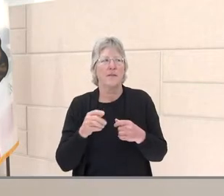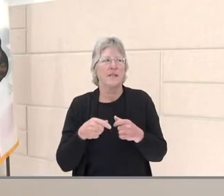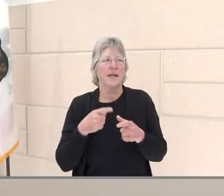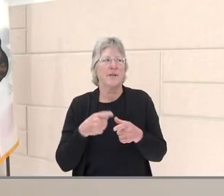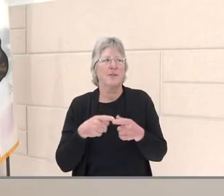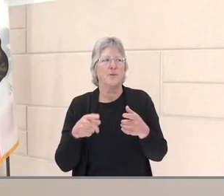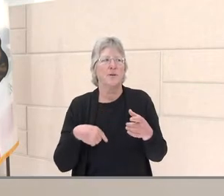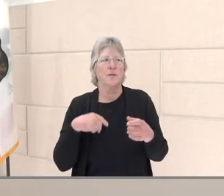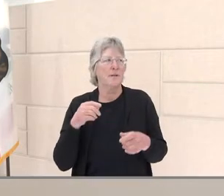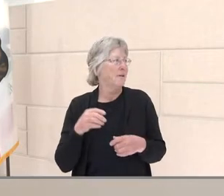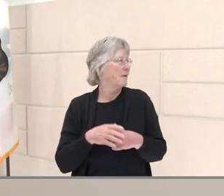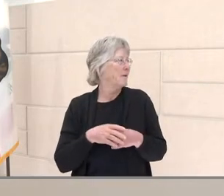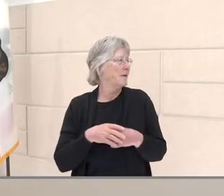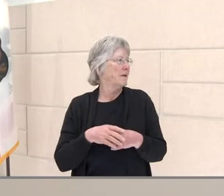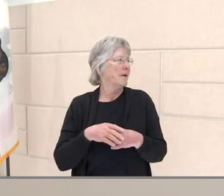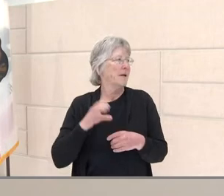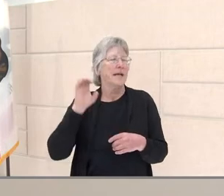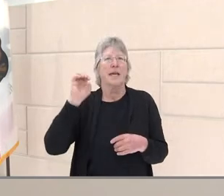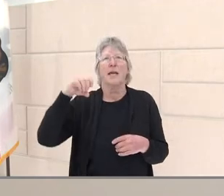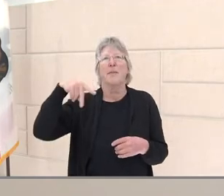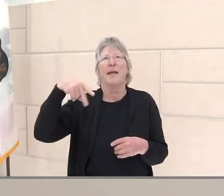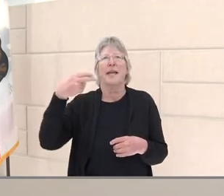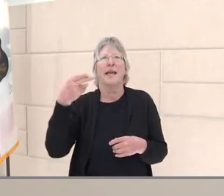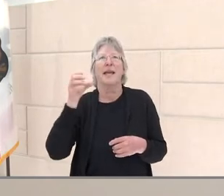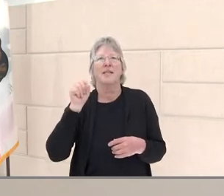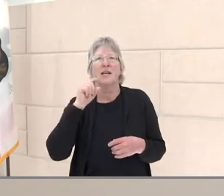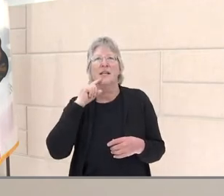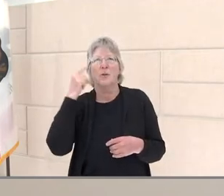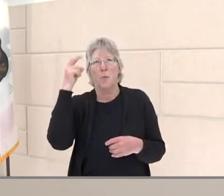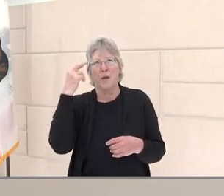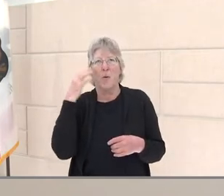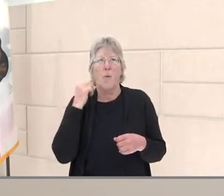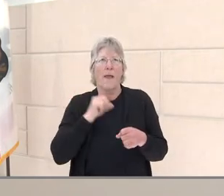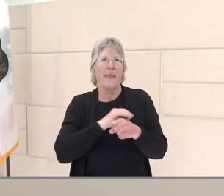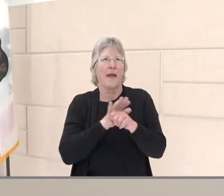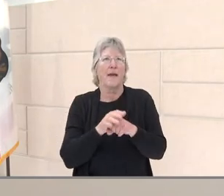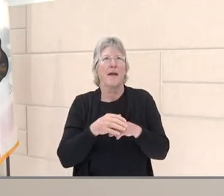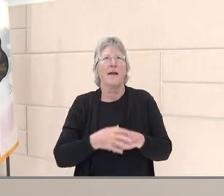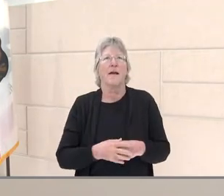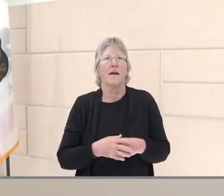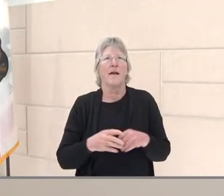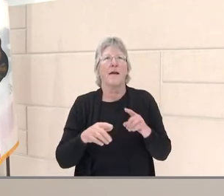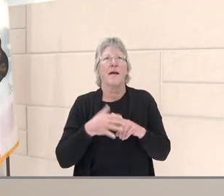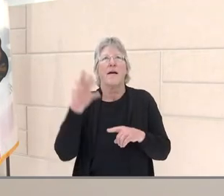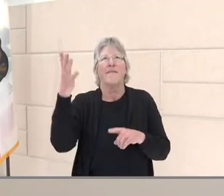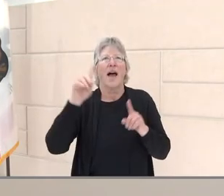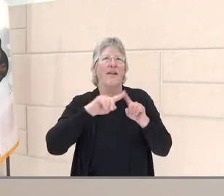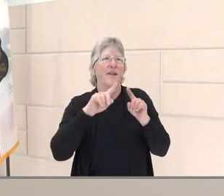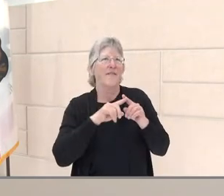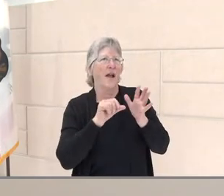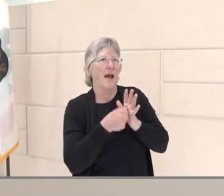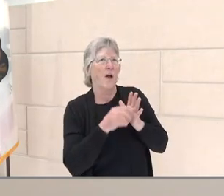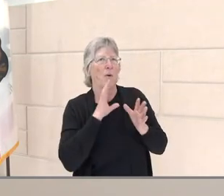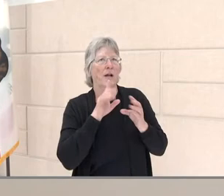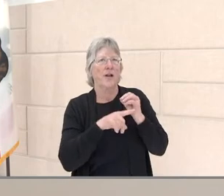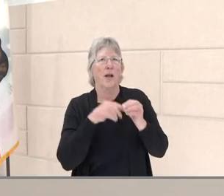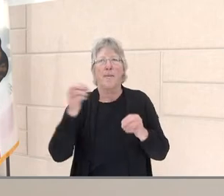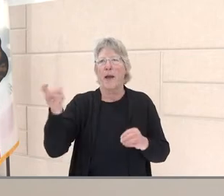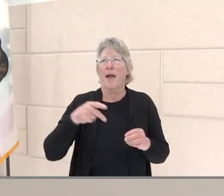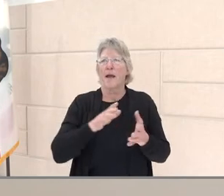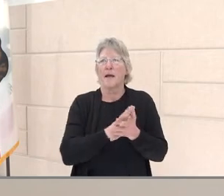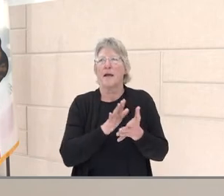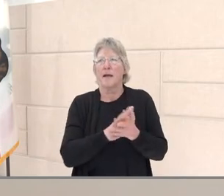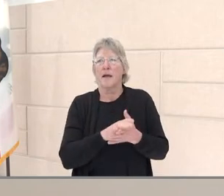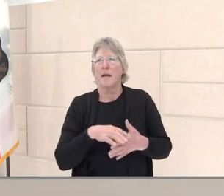គាត់រៀននៅឯសាលា EPHS គាត់បានចុះឈ្មោះនៅសាលារៀនហ្នឹងមុននឹងជំងឺ COVID កើត